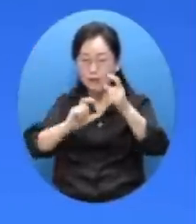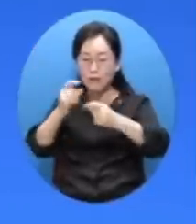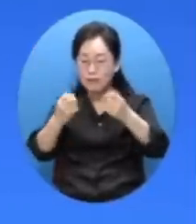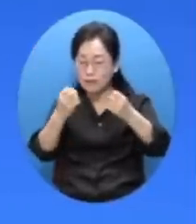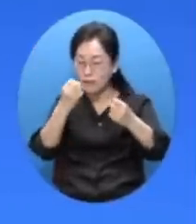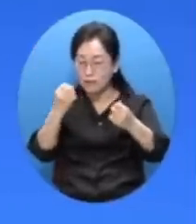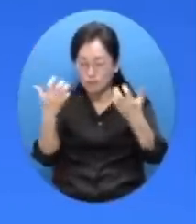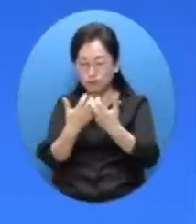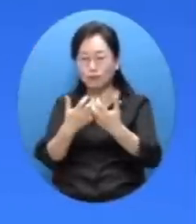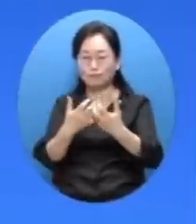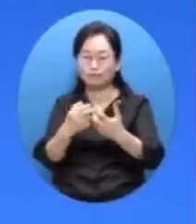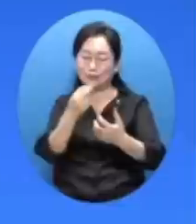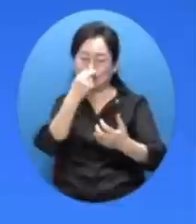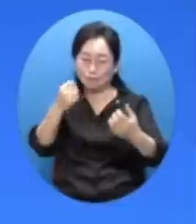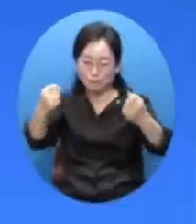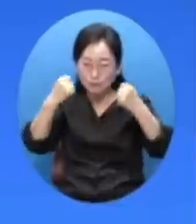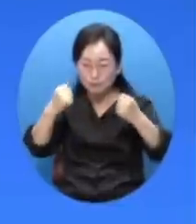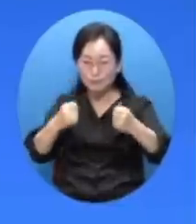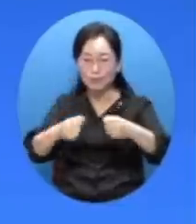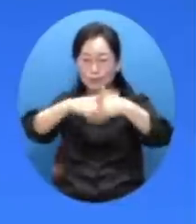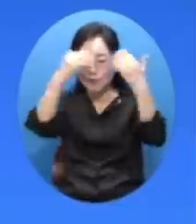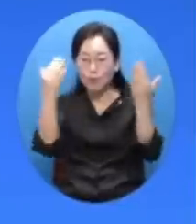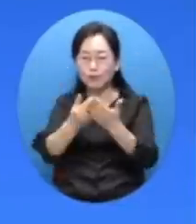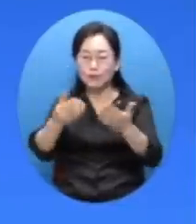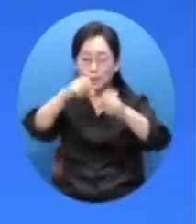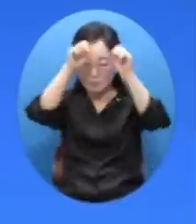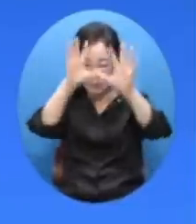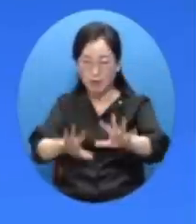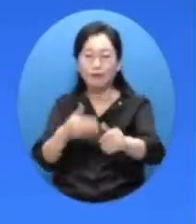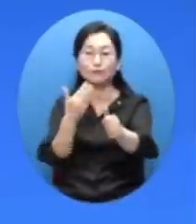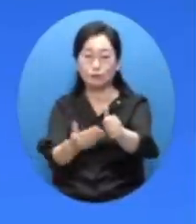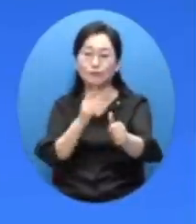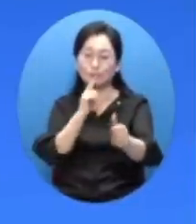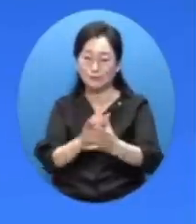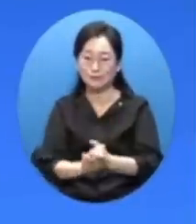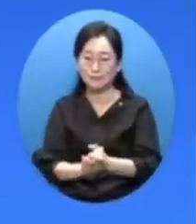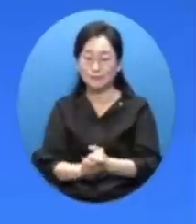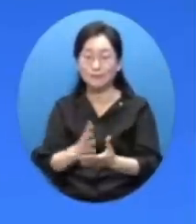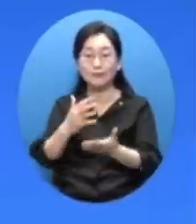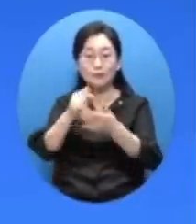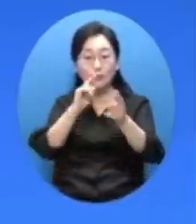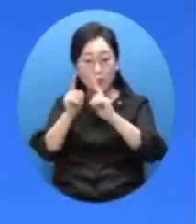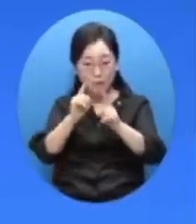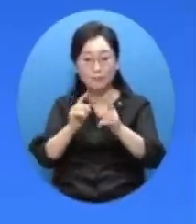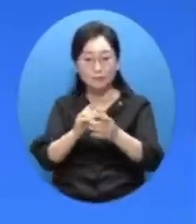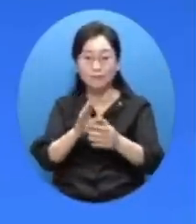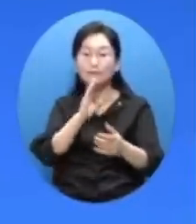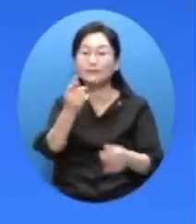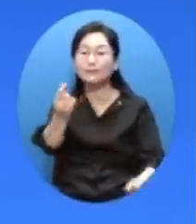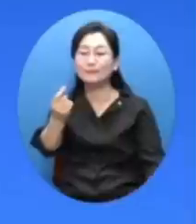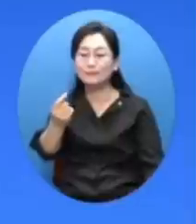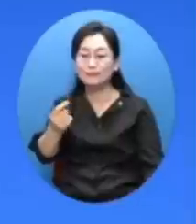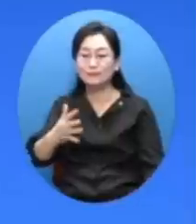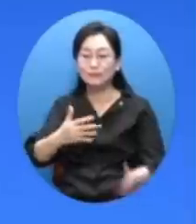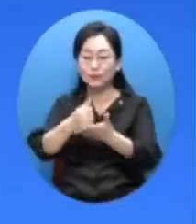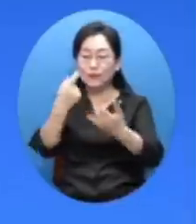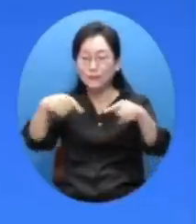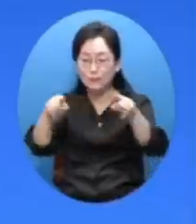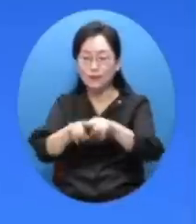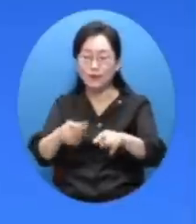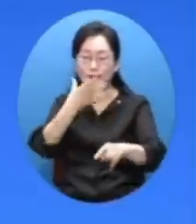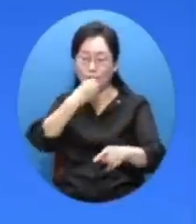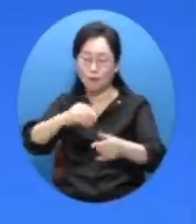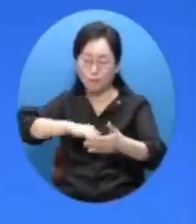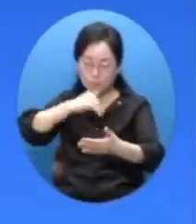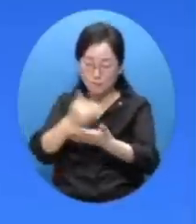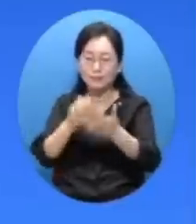너 하는 범사에 임하게 될 것이다. 주님 말씀하시는 것입니다. 그렇습니다. 주님은 우리 함께해서 우리 복덩어리가